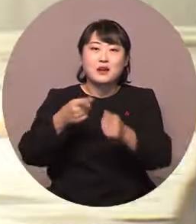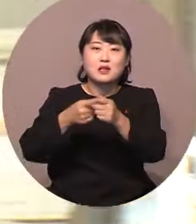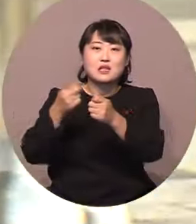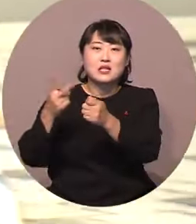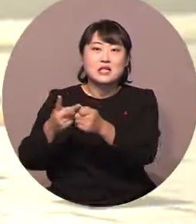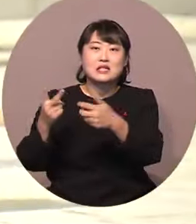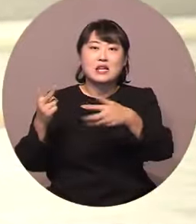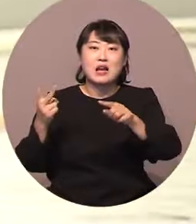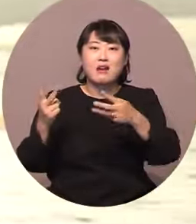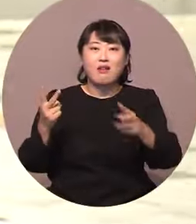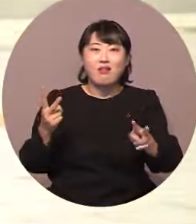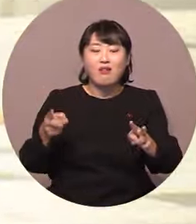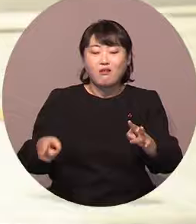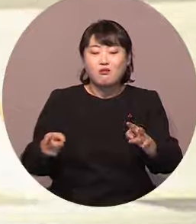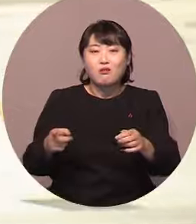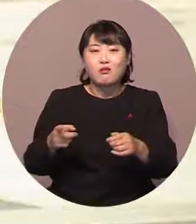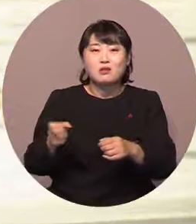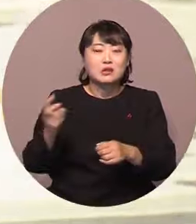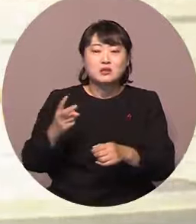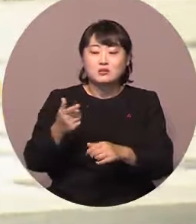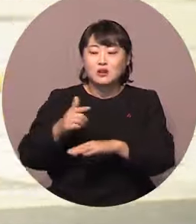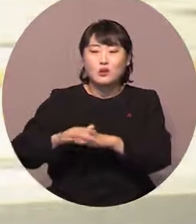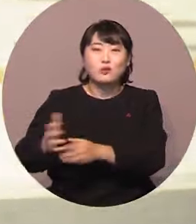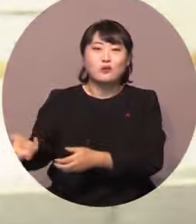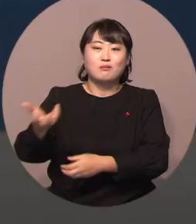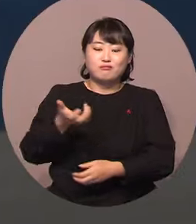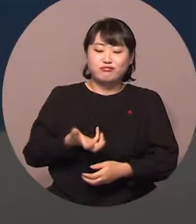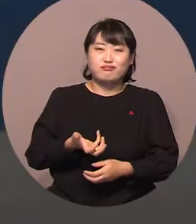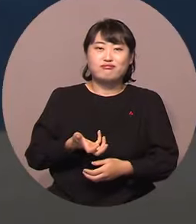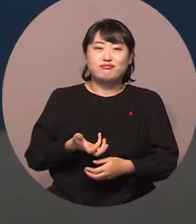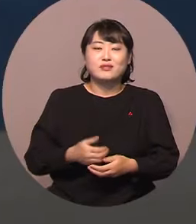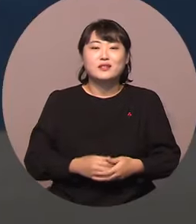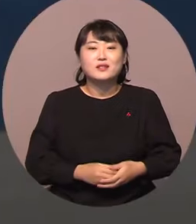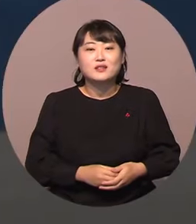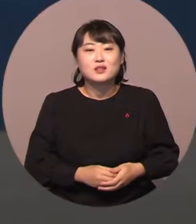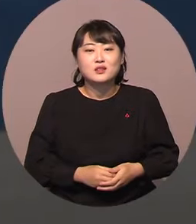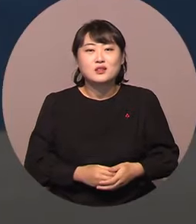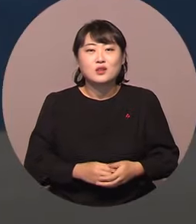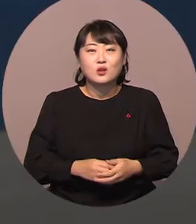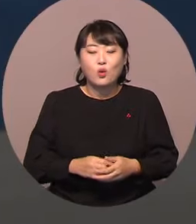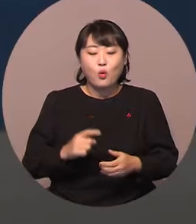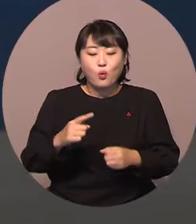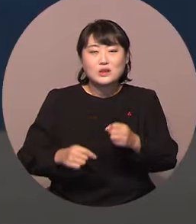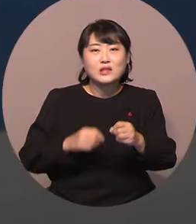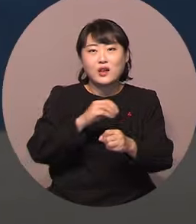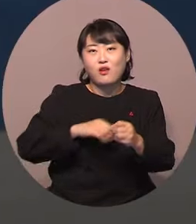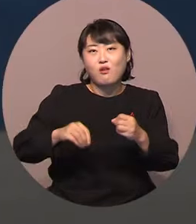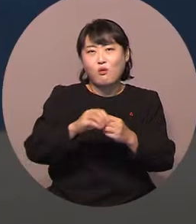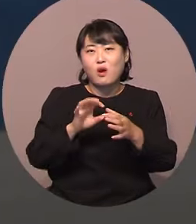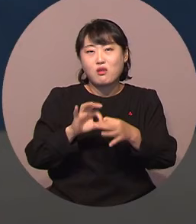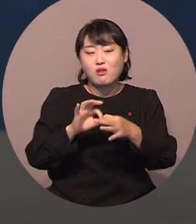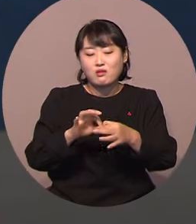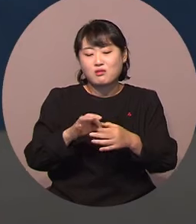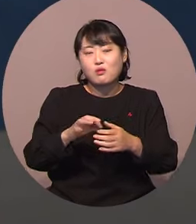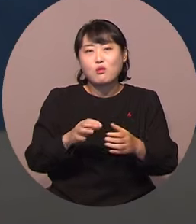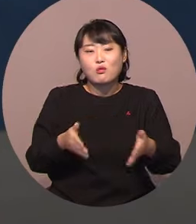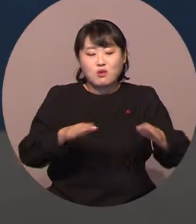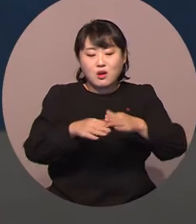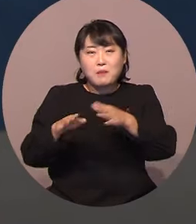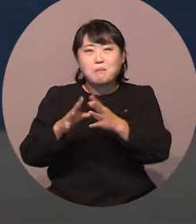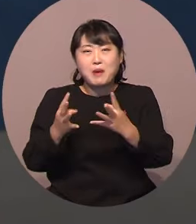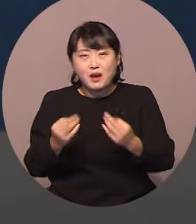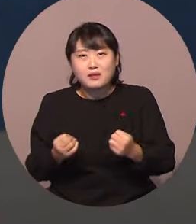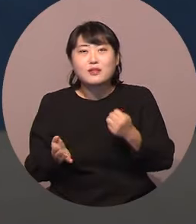걸쳐 직원들을 다시 대전으로 돌려보냈습니다 원자력 관련 유관기관이 많은 대전에서 신기술 사업 활성화를